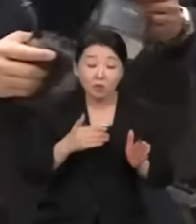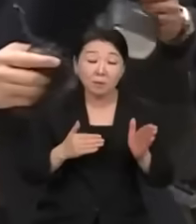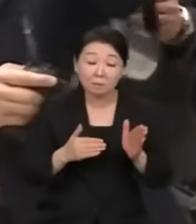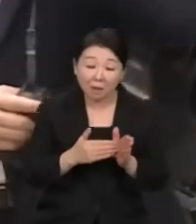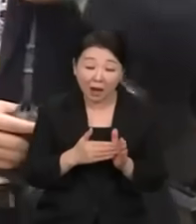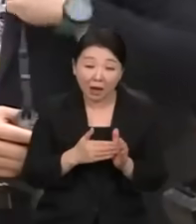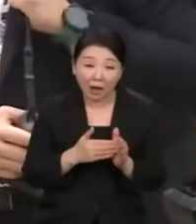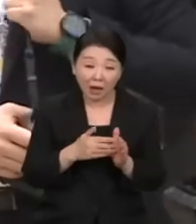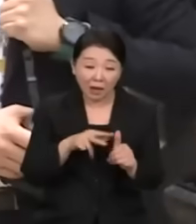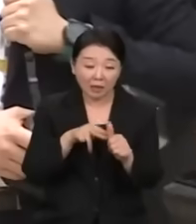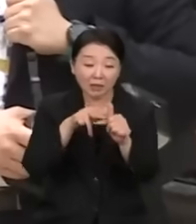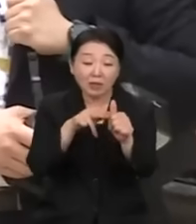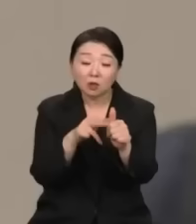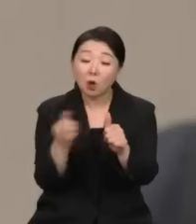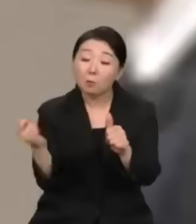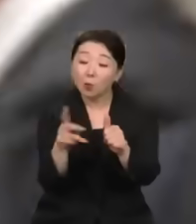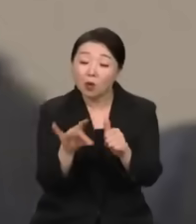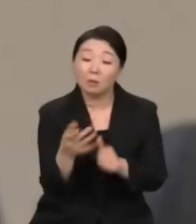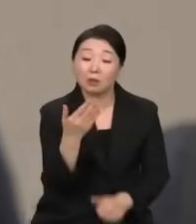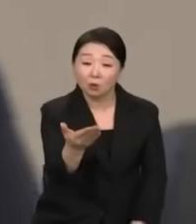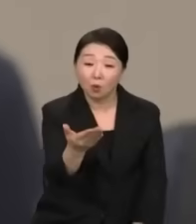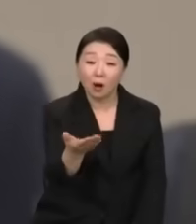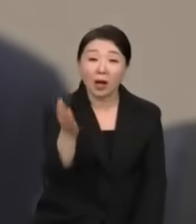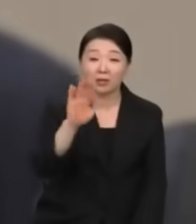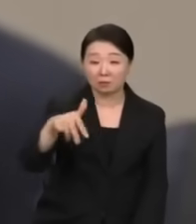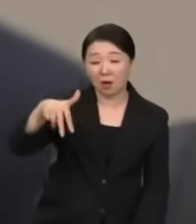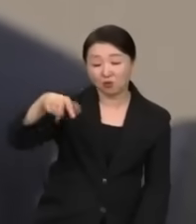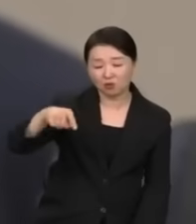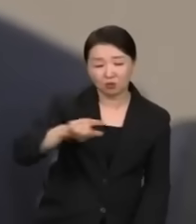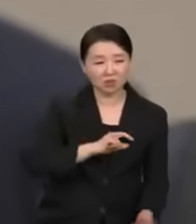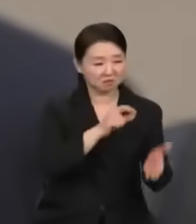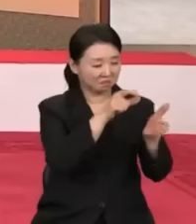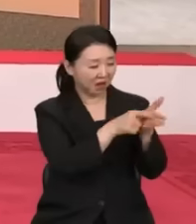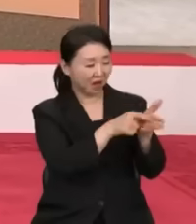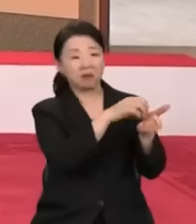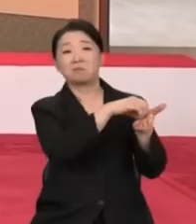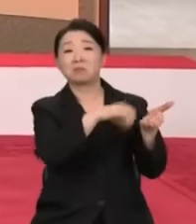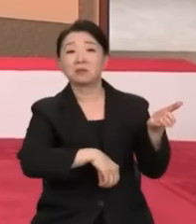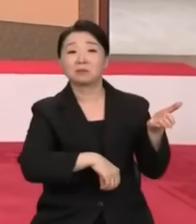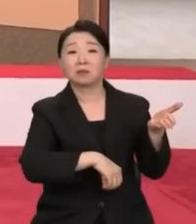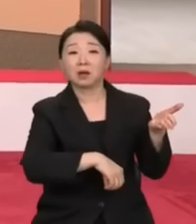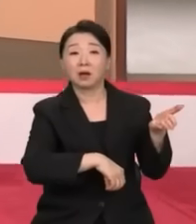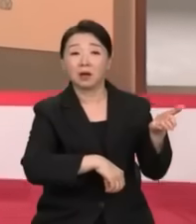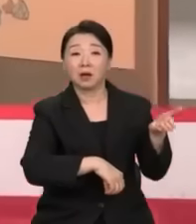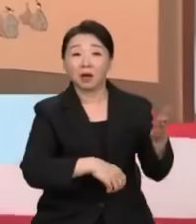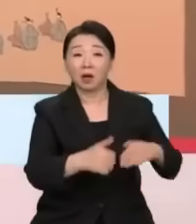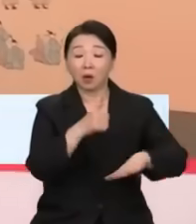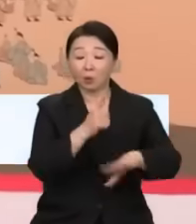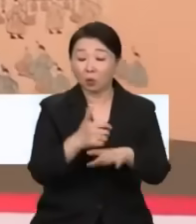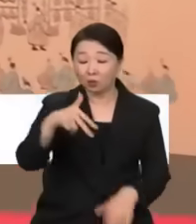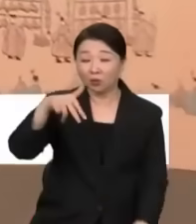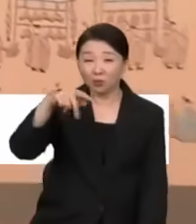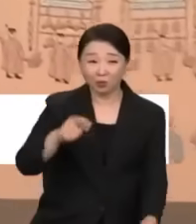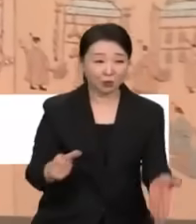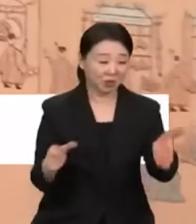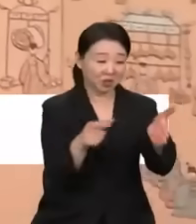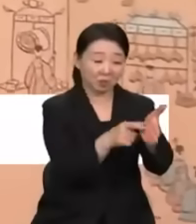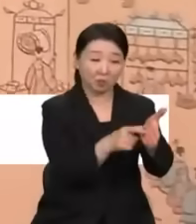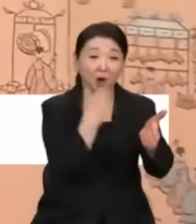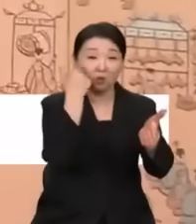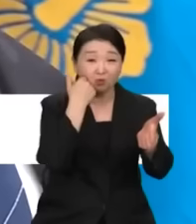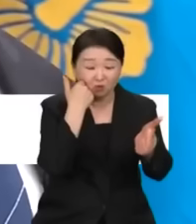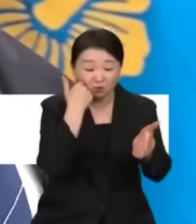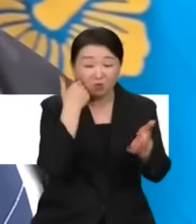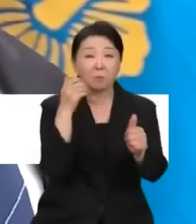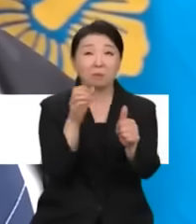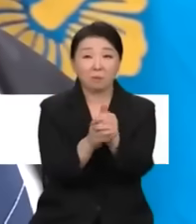당선권 안으로 재조정했지만 주특보는 명단에 없었습니다. 결국 오늘 주특보를 임명한 건 윤